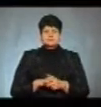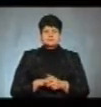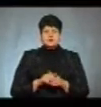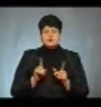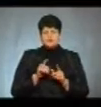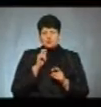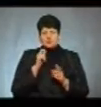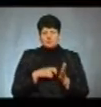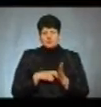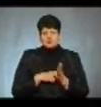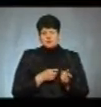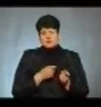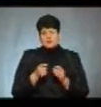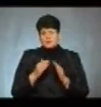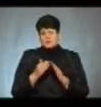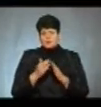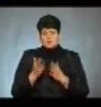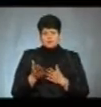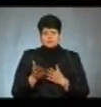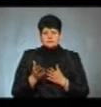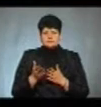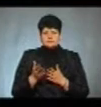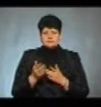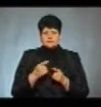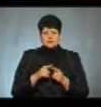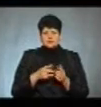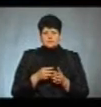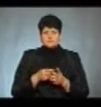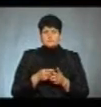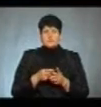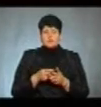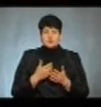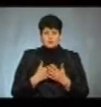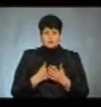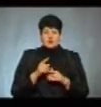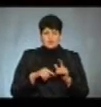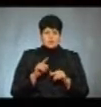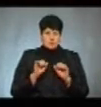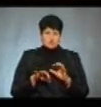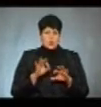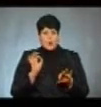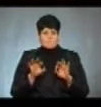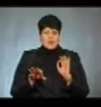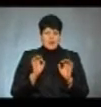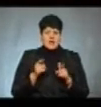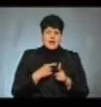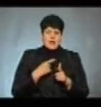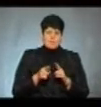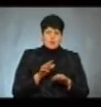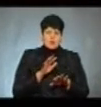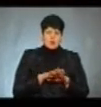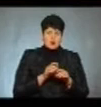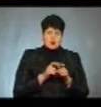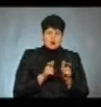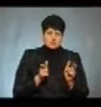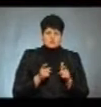щоб Укрпошта доставила додому цю виплату. Тобто родина може обирати або банківська карта, або